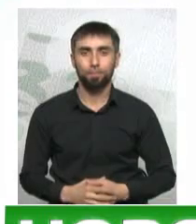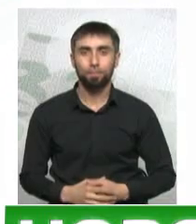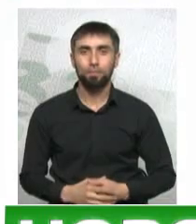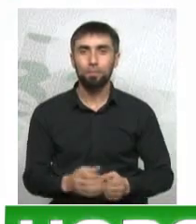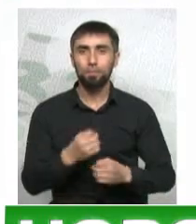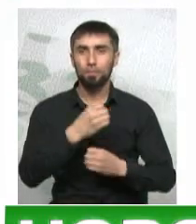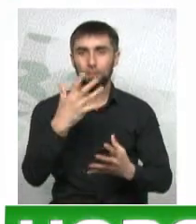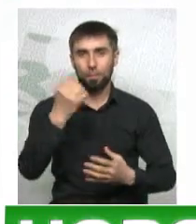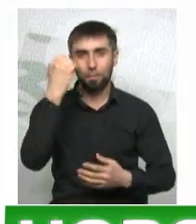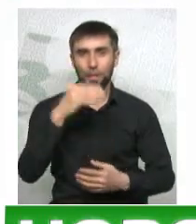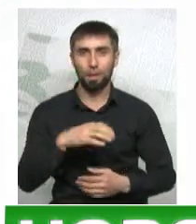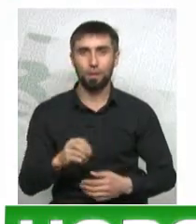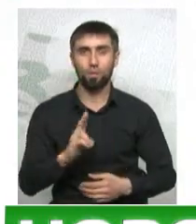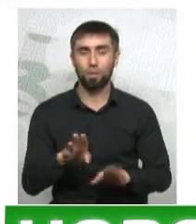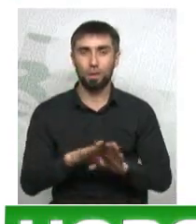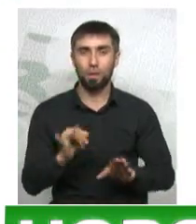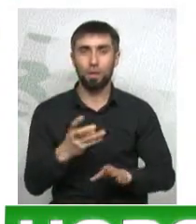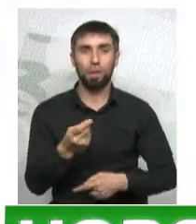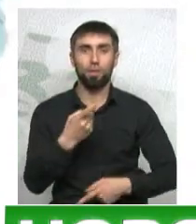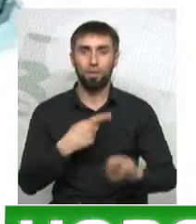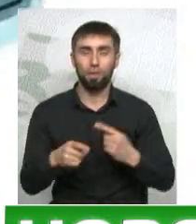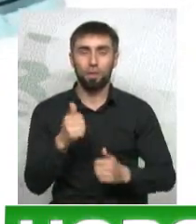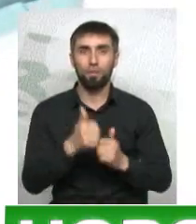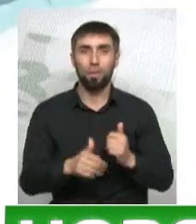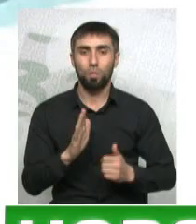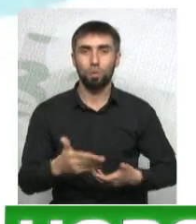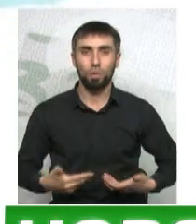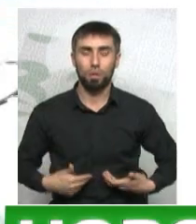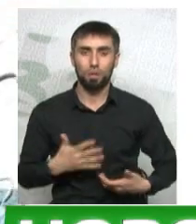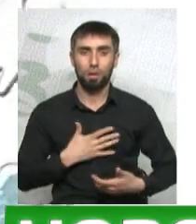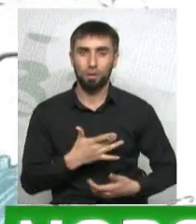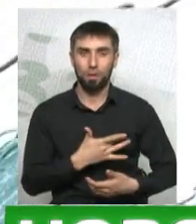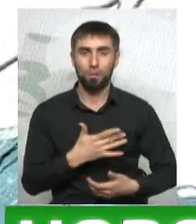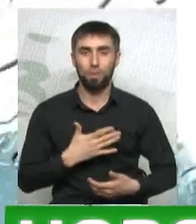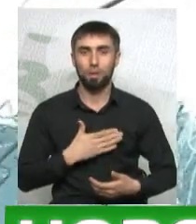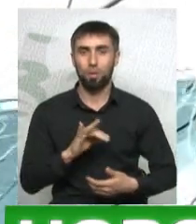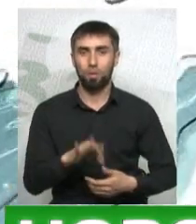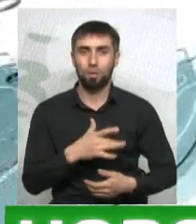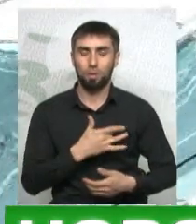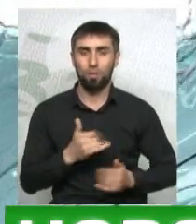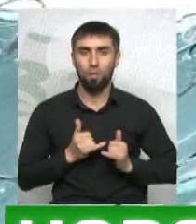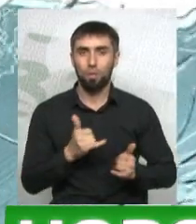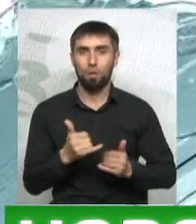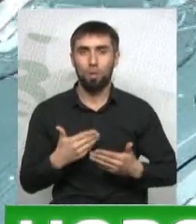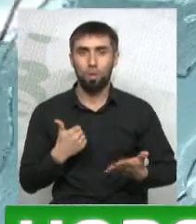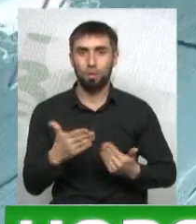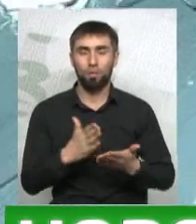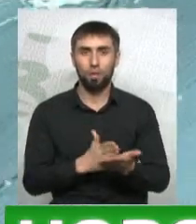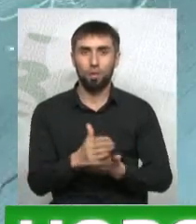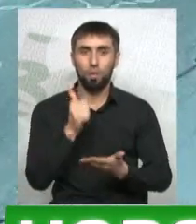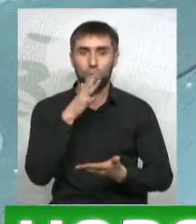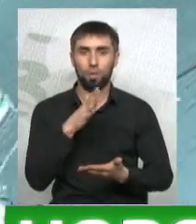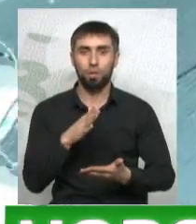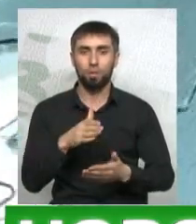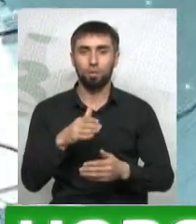«Светлая память о тех, кто так и не вернулся, всегда будет жить в наших сердцах. Мы с искренним уважением относимся к ветеранам, которые